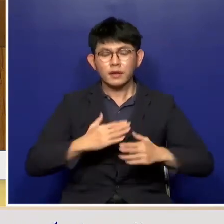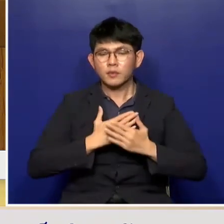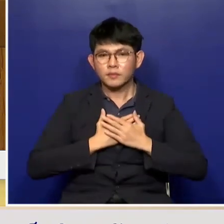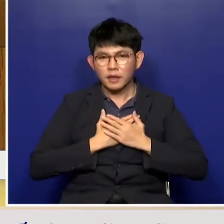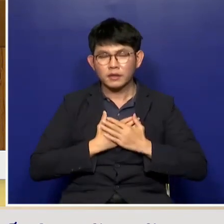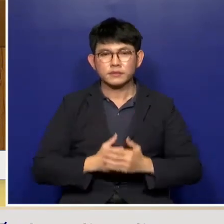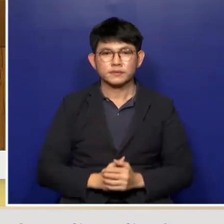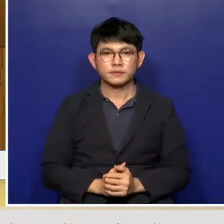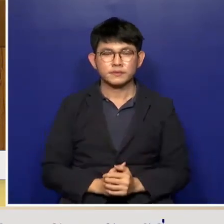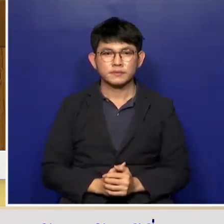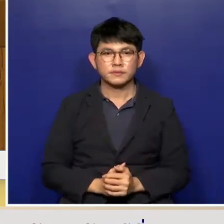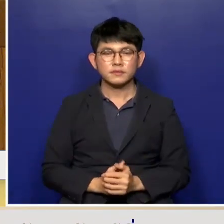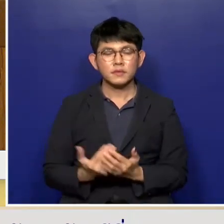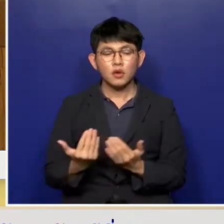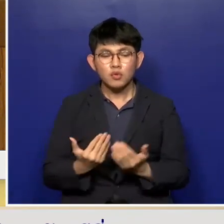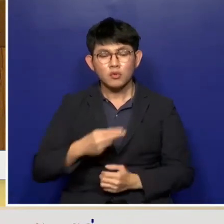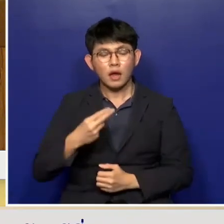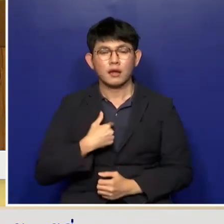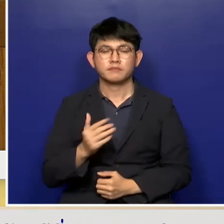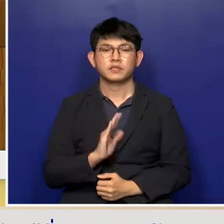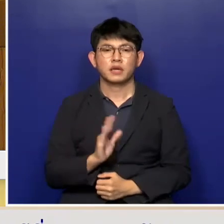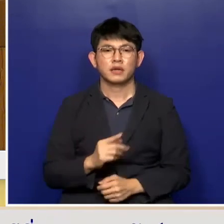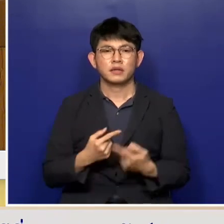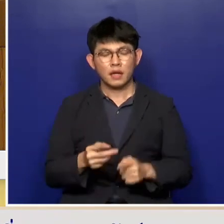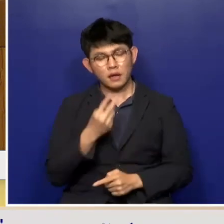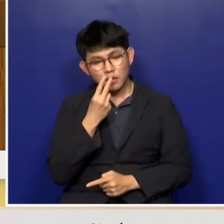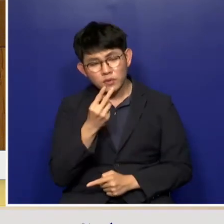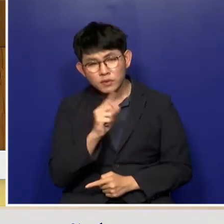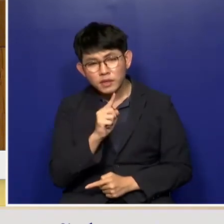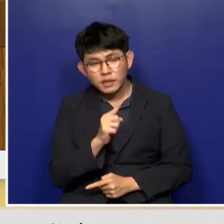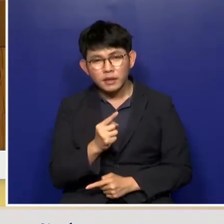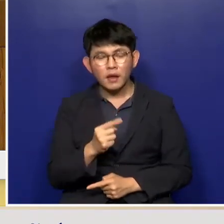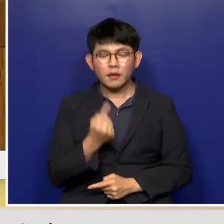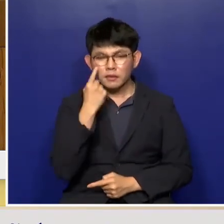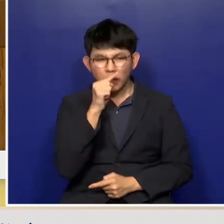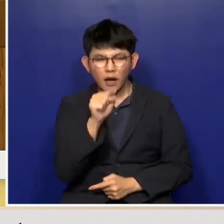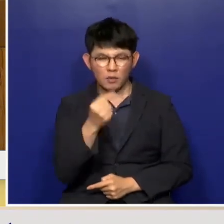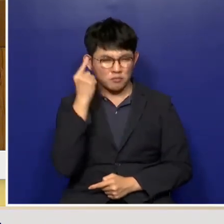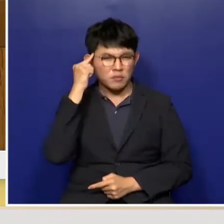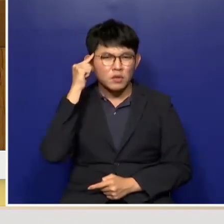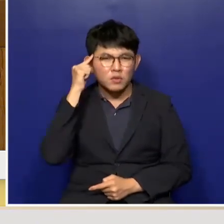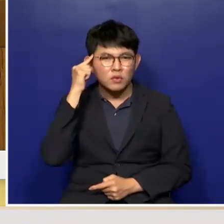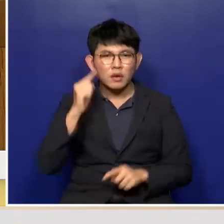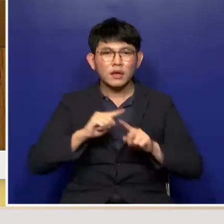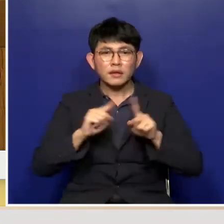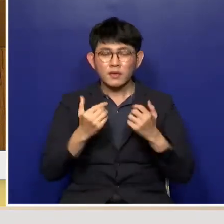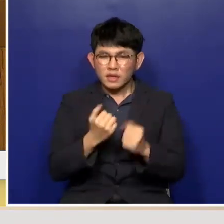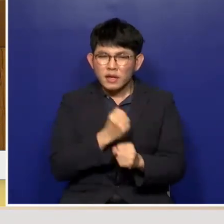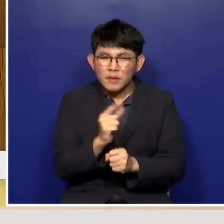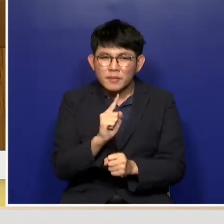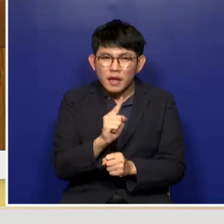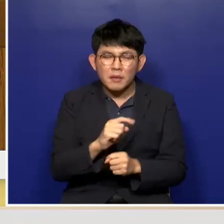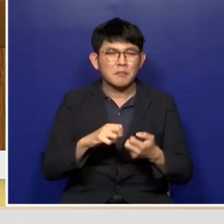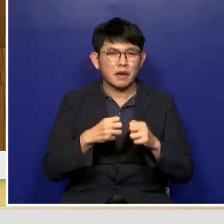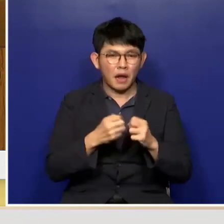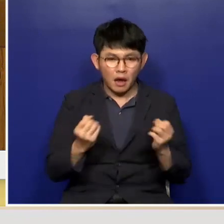ถึไม่ไมใช่รปแหลานผมผมก็มองสายตาแววตาเขา เขไมรเรื่องแต่ส่ทจะทำวี้เี่ยันไม่